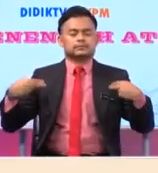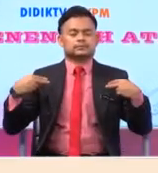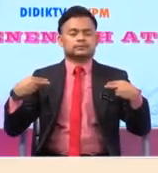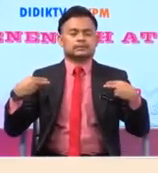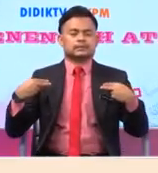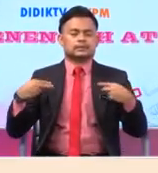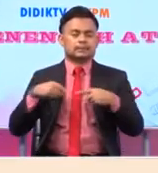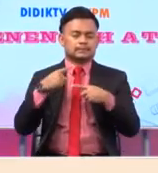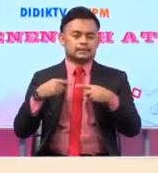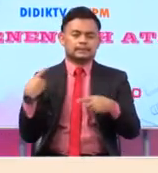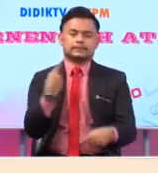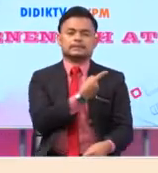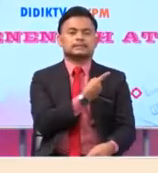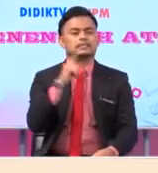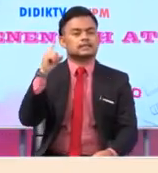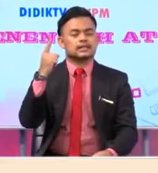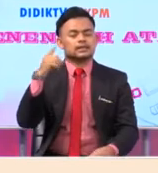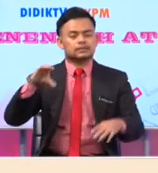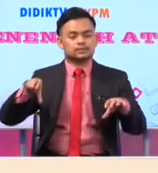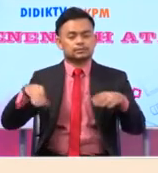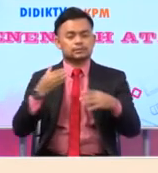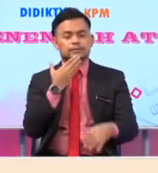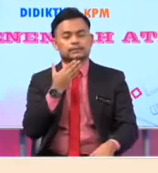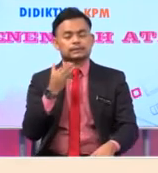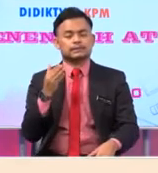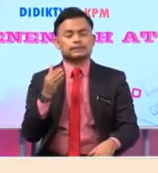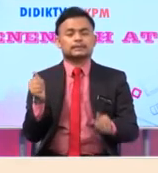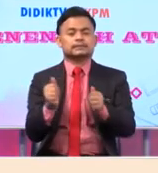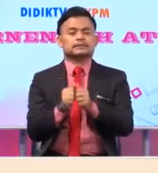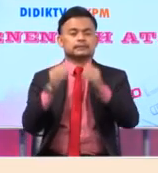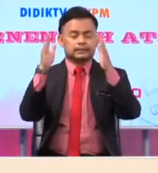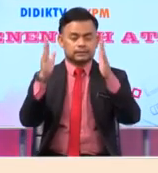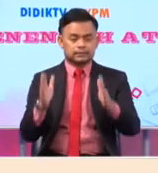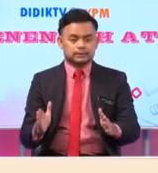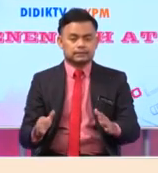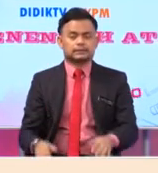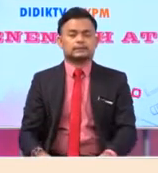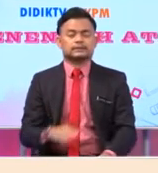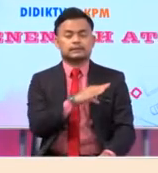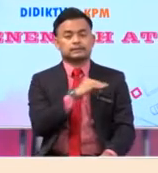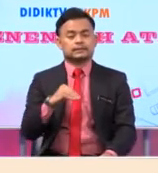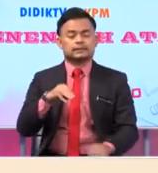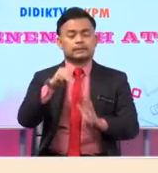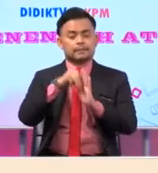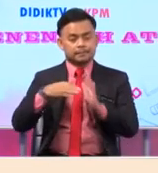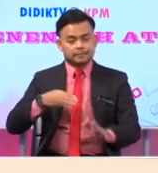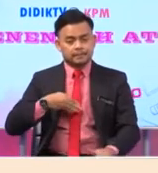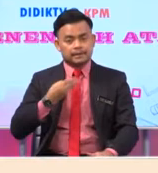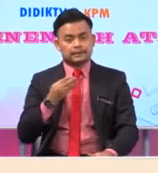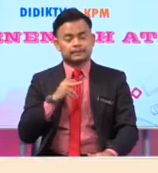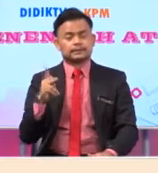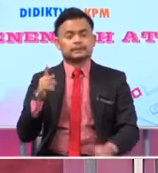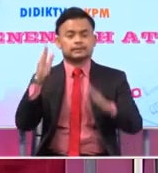dengan orang setia semudah kan kejo orang atau point membahagiakan orang lain kita sendiri yang akan dapat